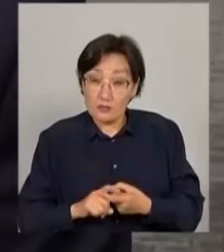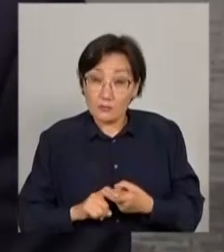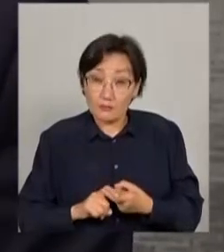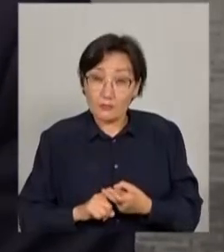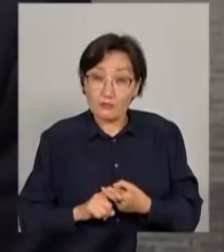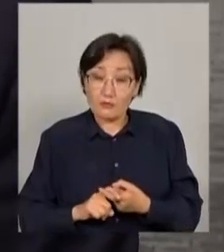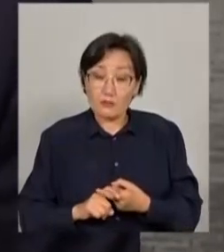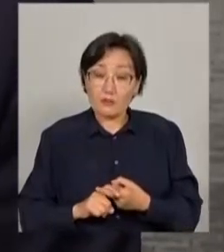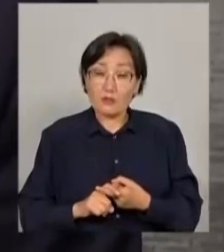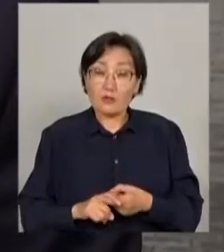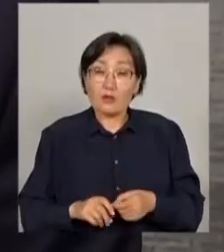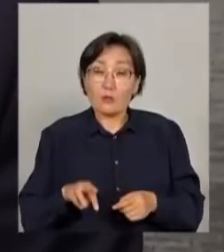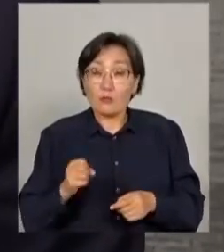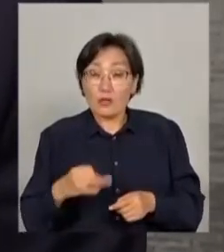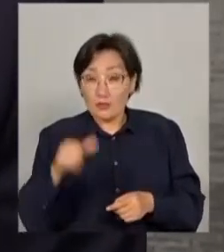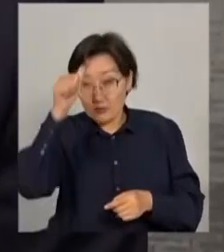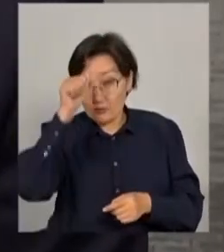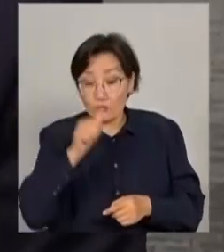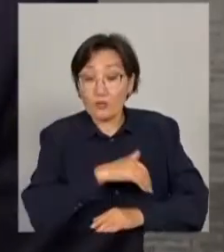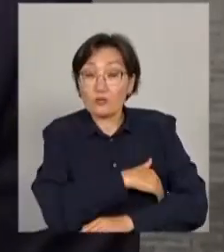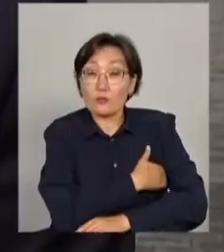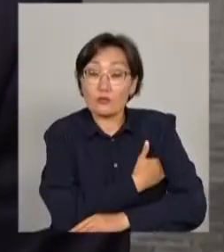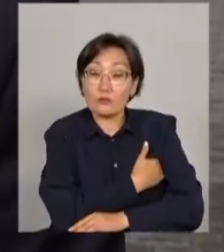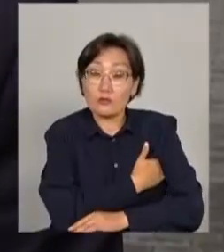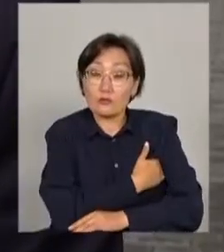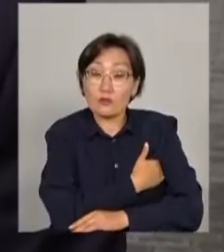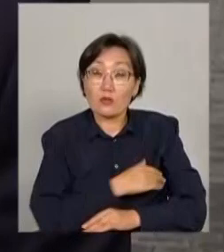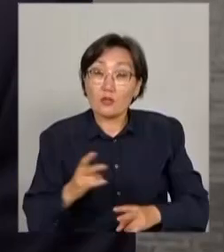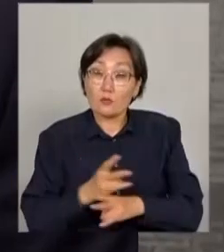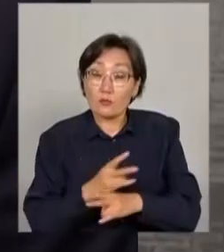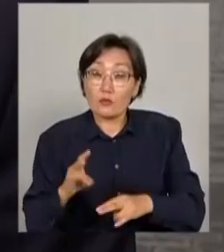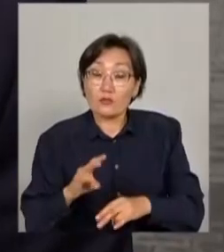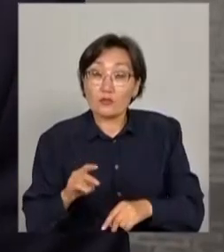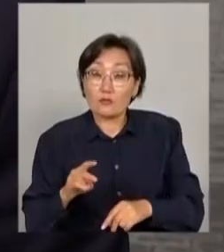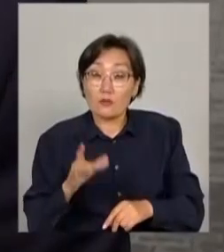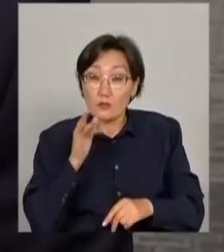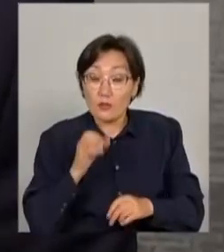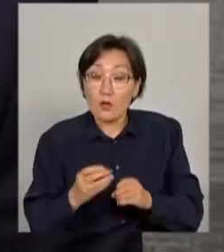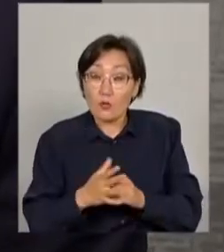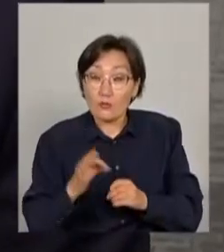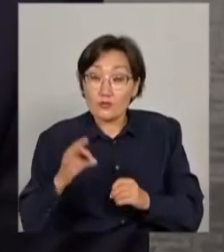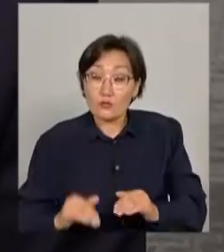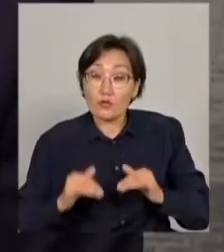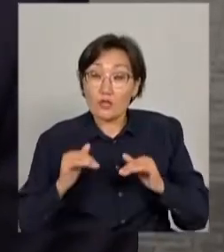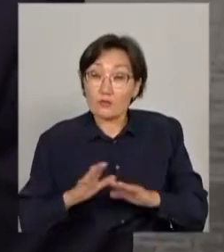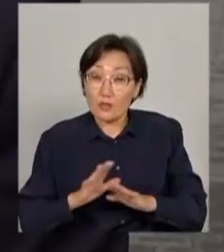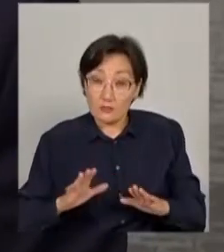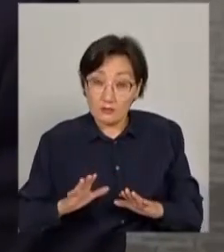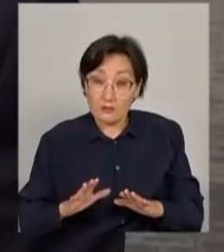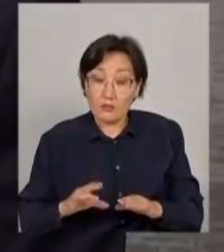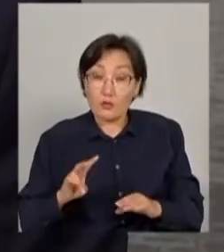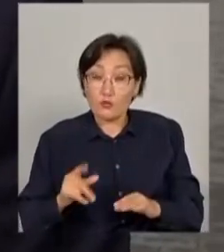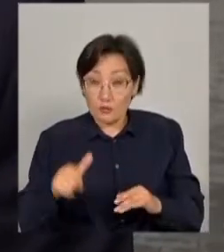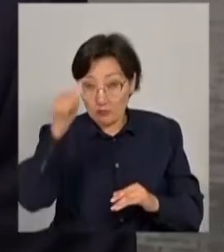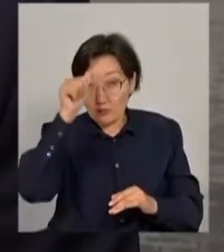болғандықтан мамыр айында температураның түнгі уақытта 15 градустан аспағандығы, ал июнь